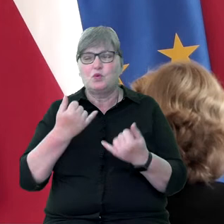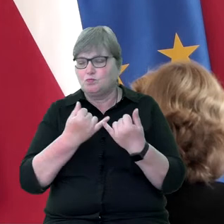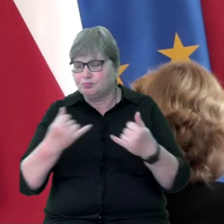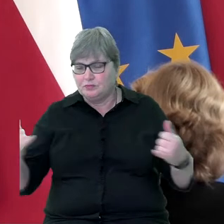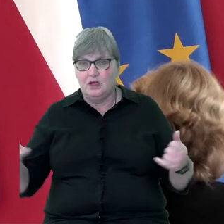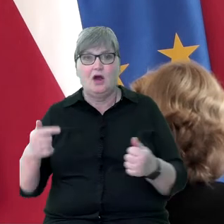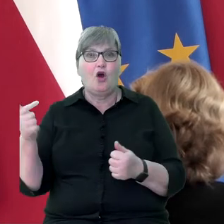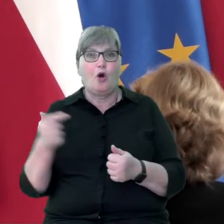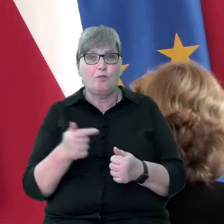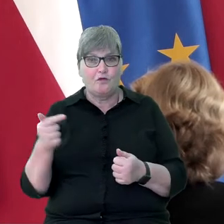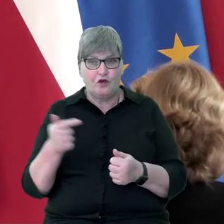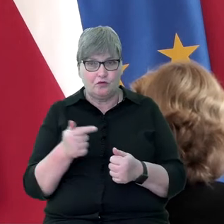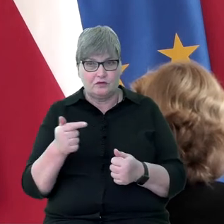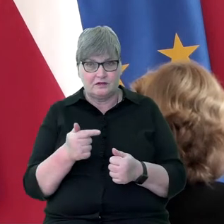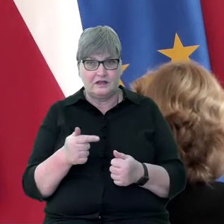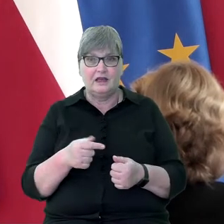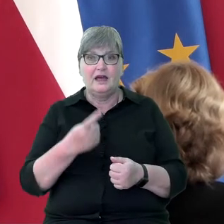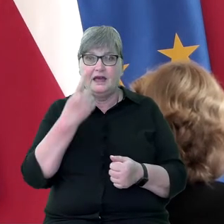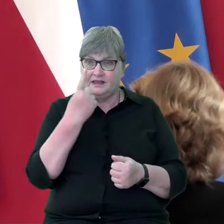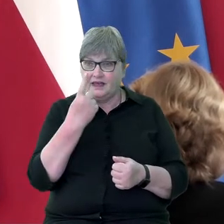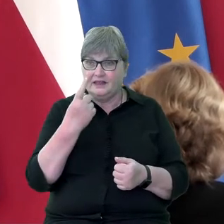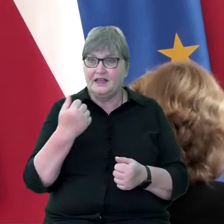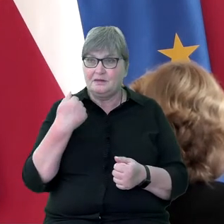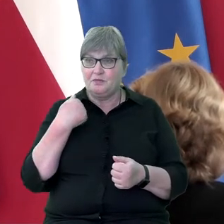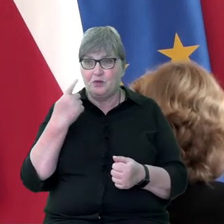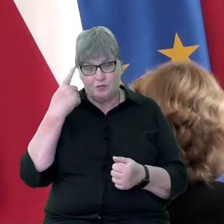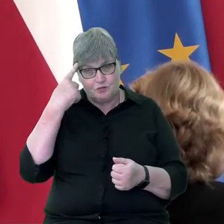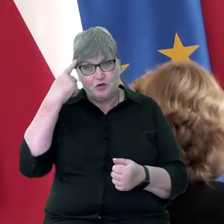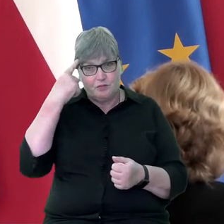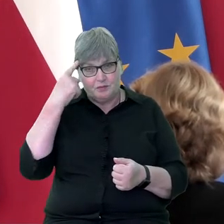nich został tutaj przypomniany w